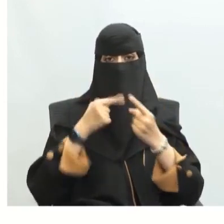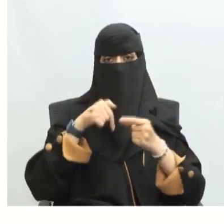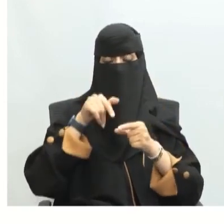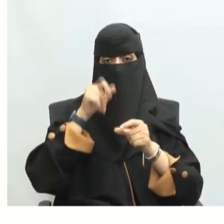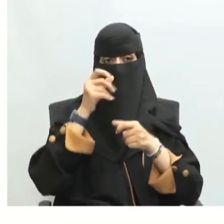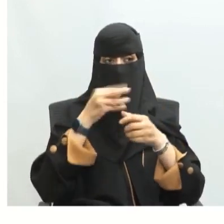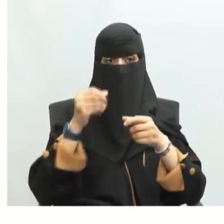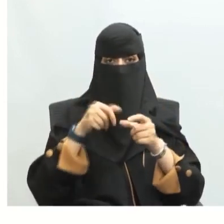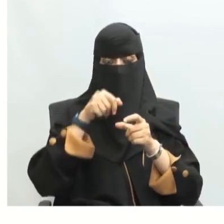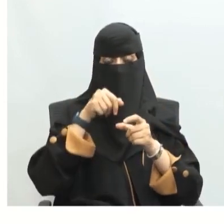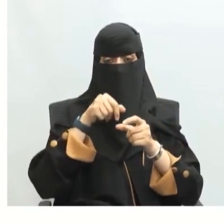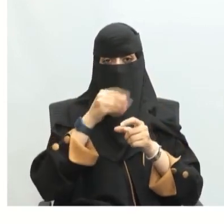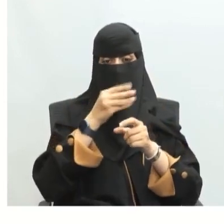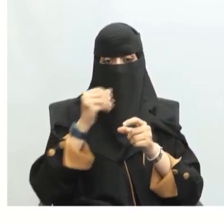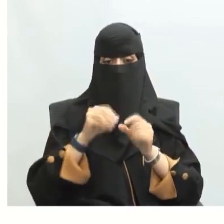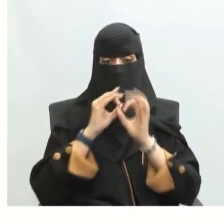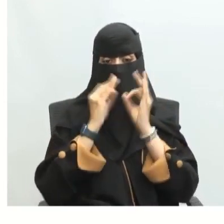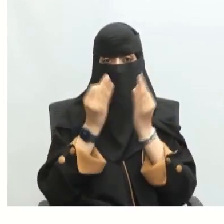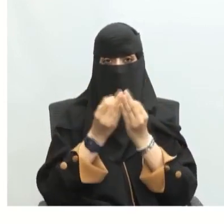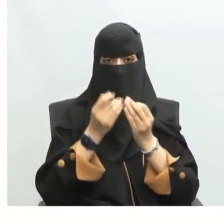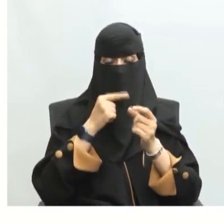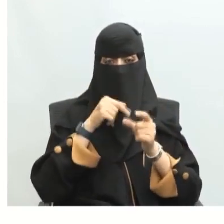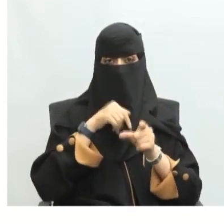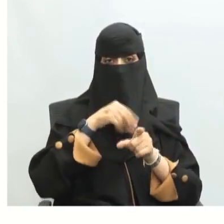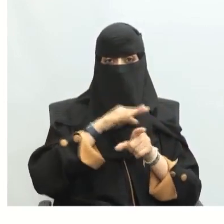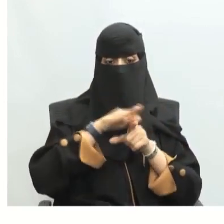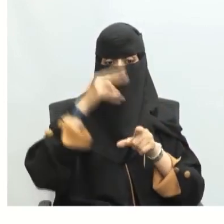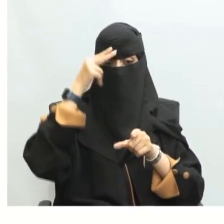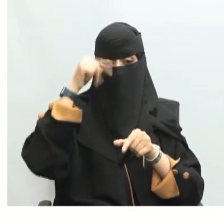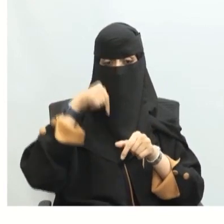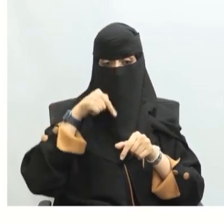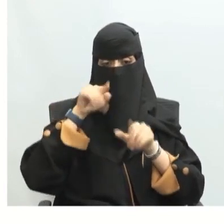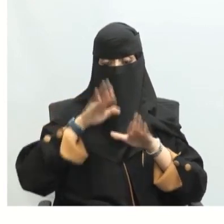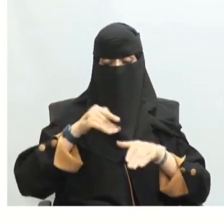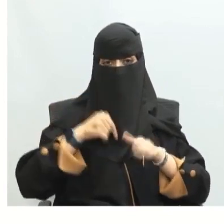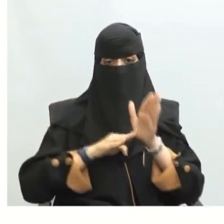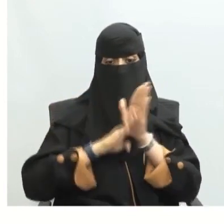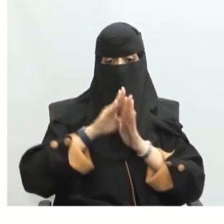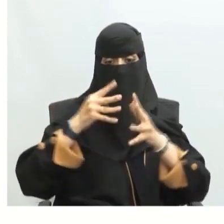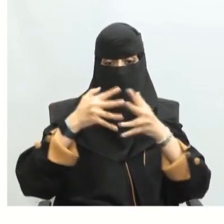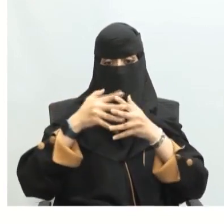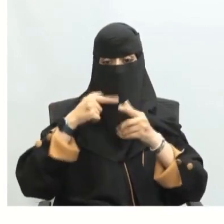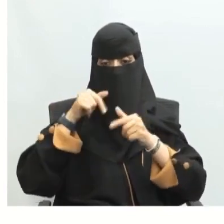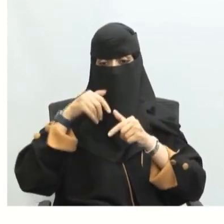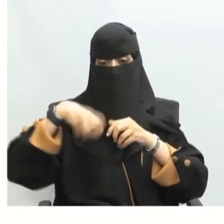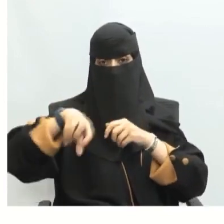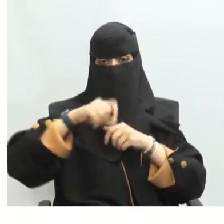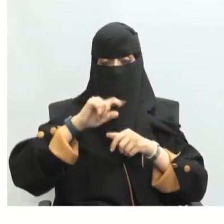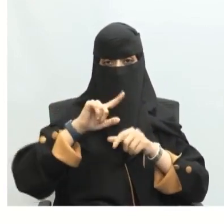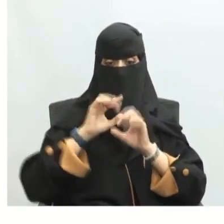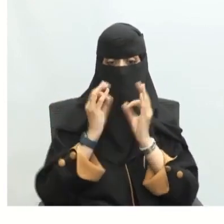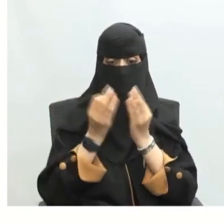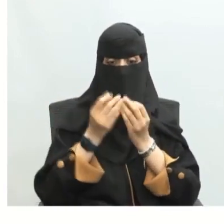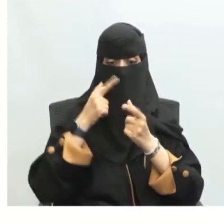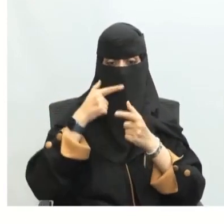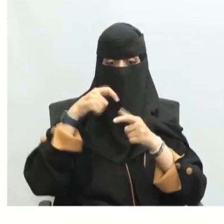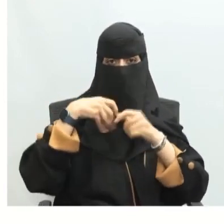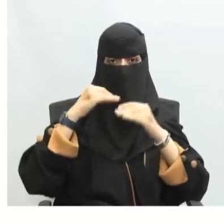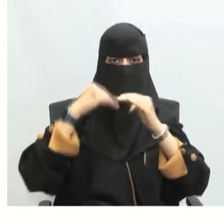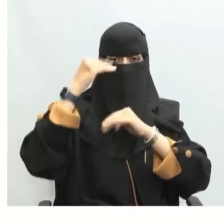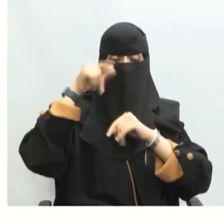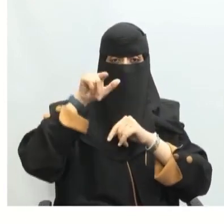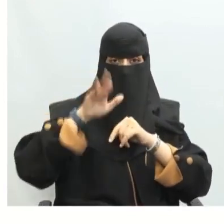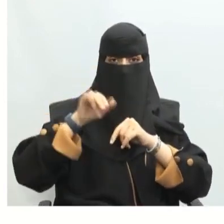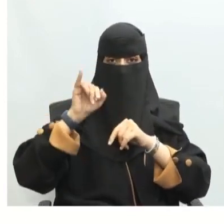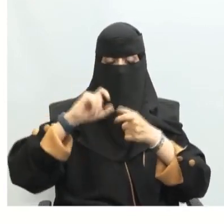التي تعزز جميع فئات المجتمع وشرائحه ومؤسساته في مناقشه ماذا احسنتم